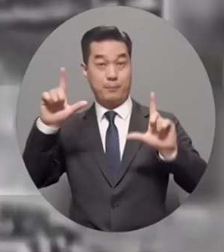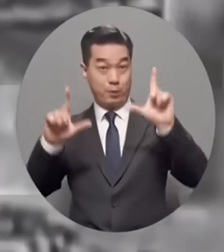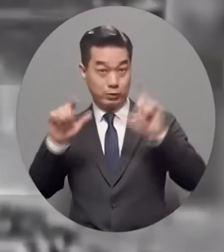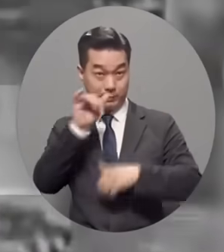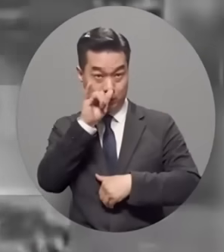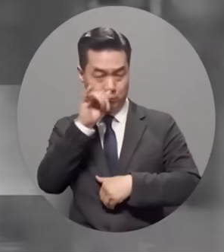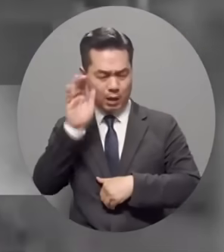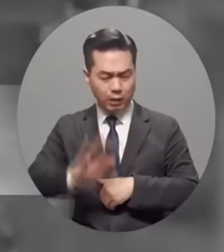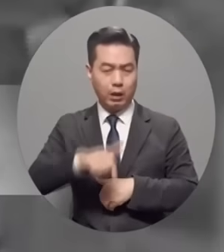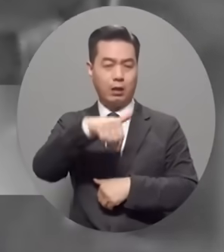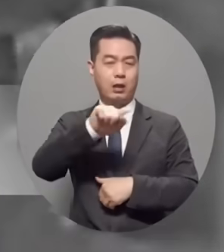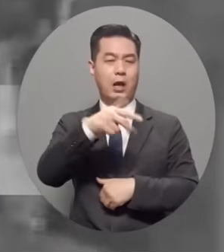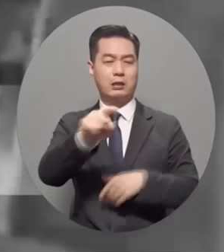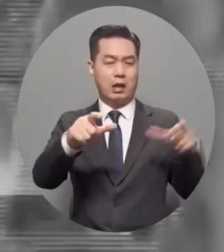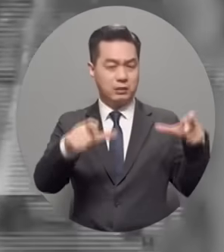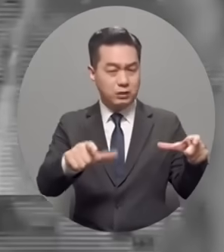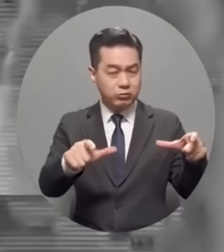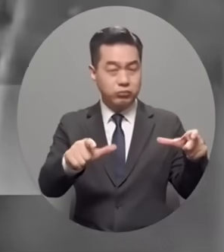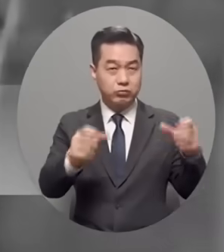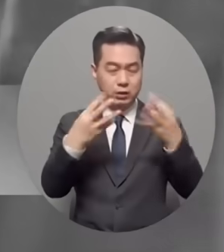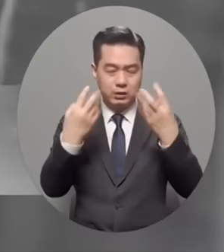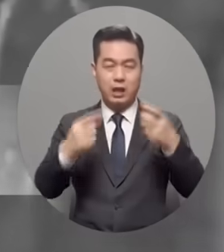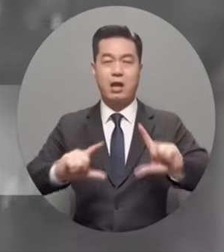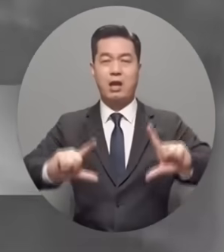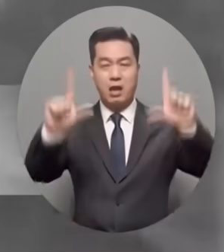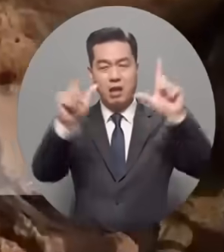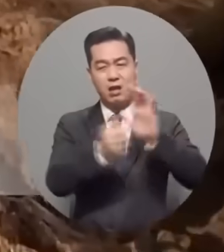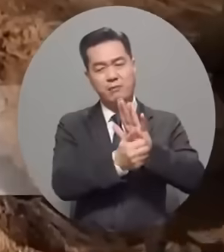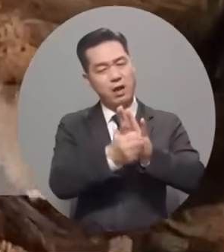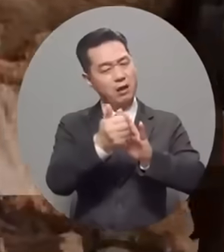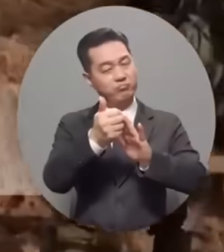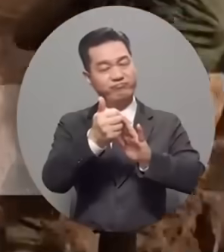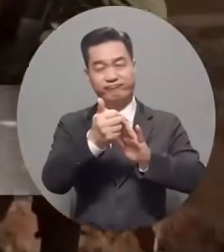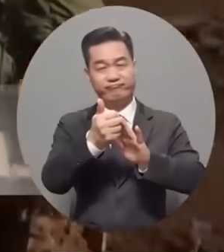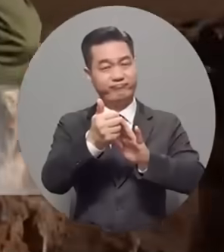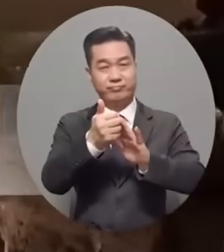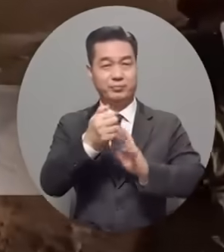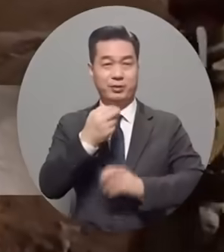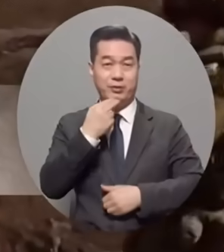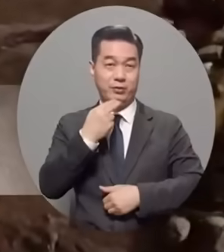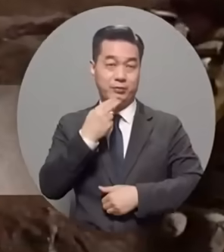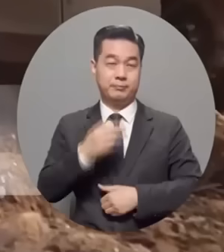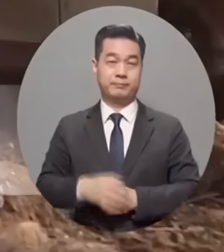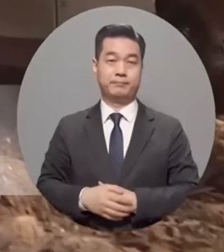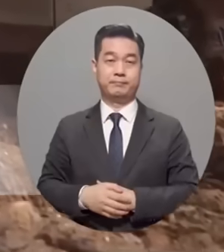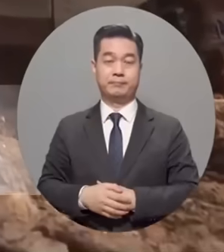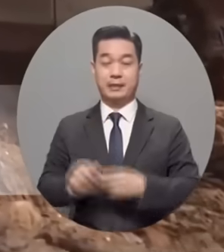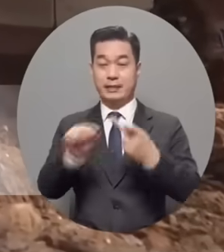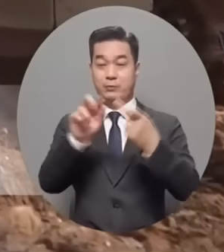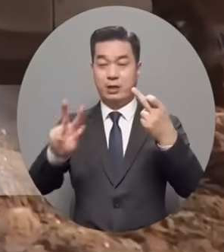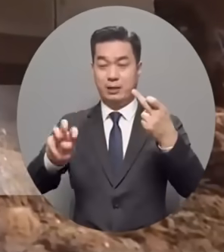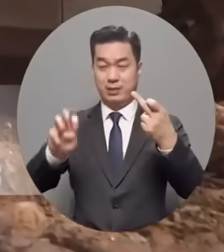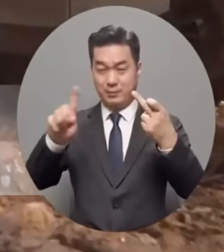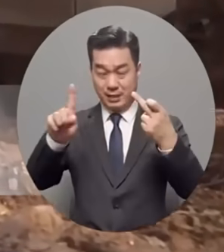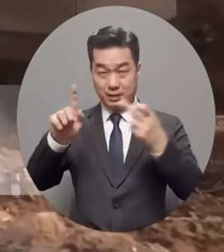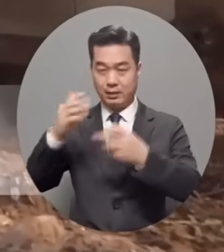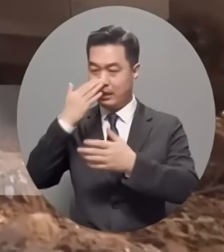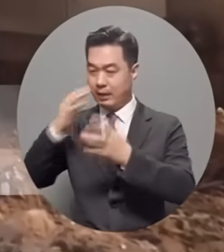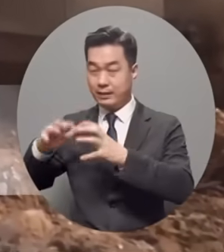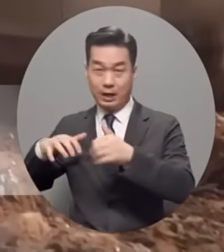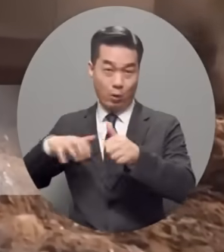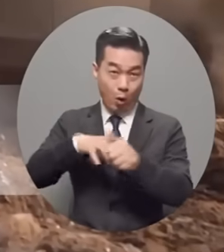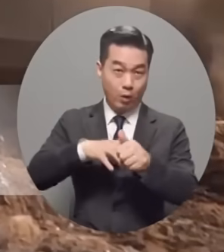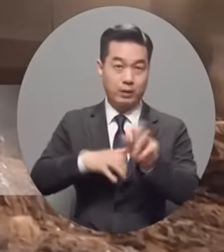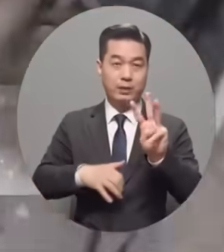가자지구에선 새해 희망은 여전히 찾아보기 어려웠습니다. 새해 전날에도 이스라엘의 공격으로 35명이 숨지는